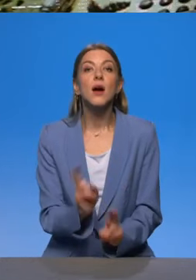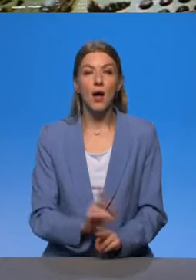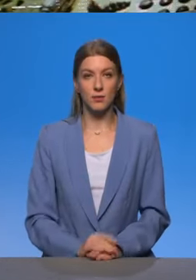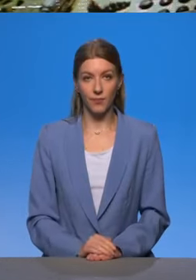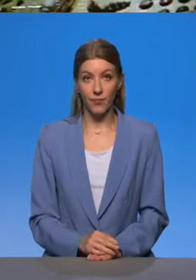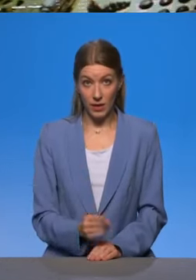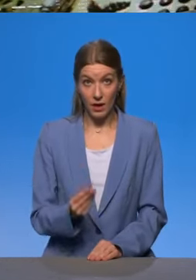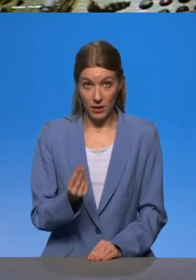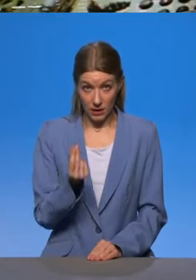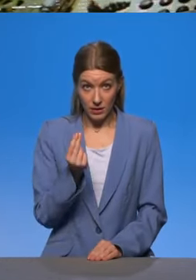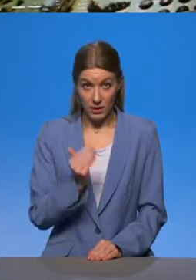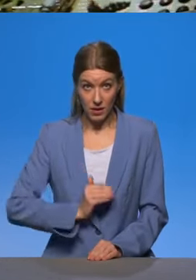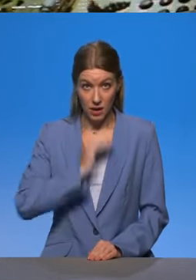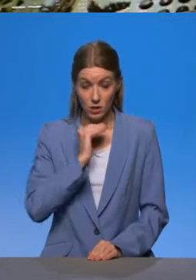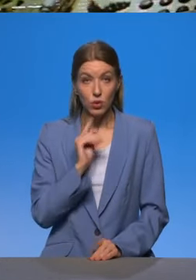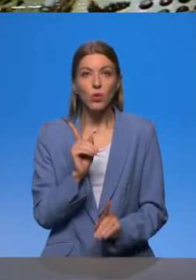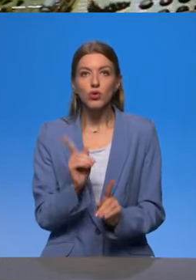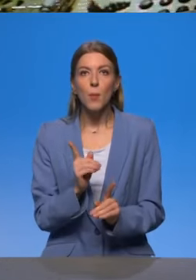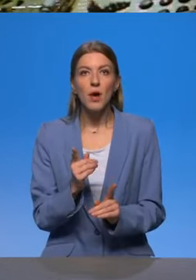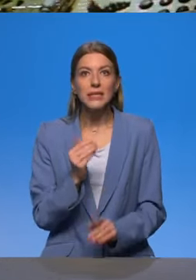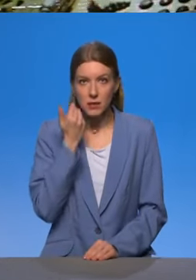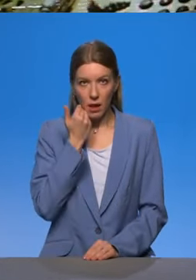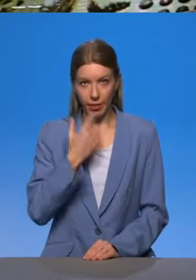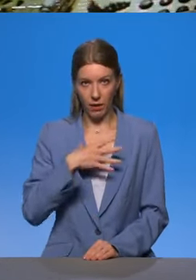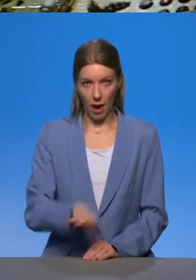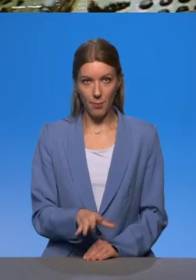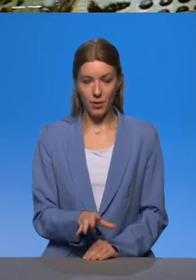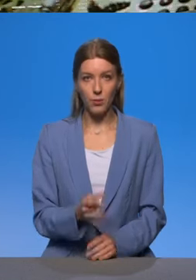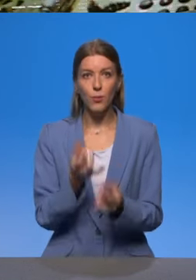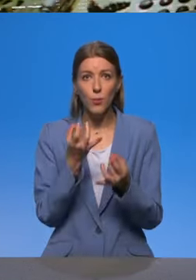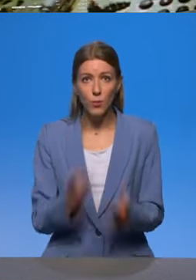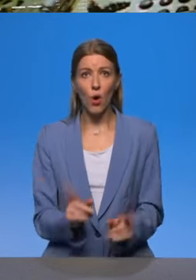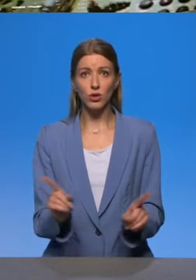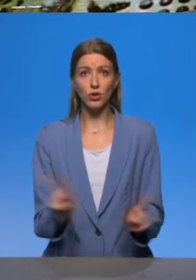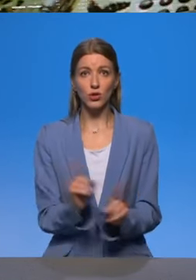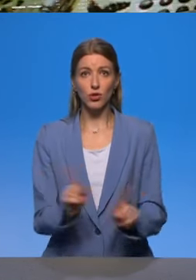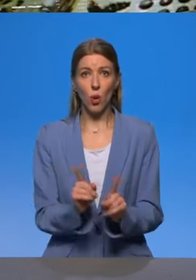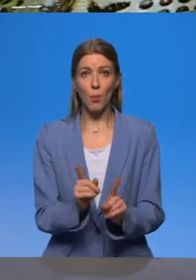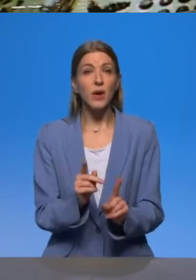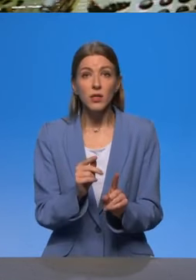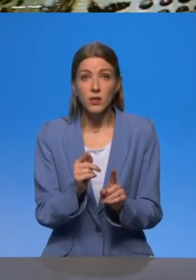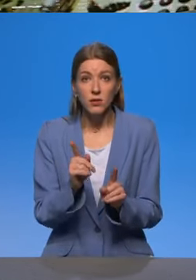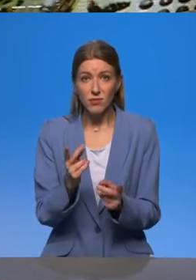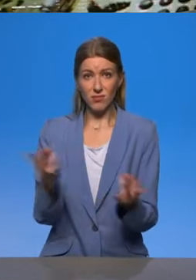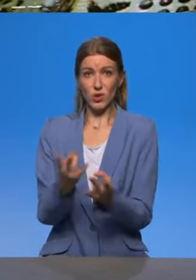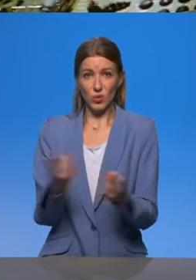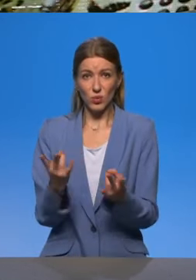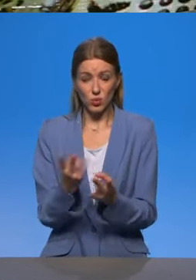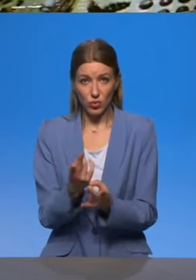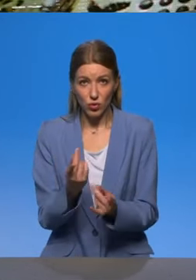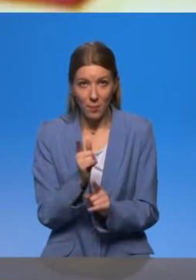не было стыдно. Ну, просто, ну, чтоб ты ничем не нуждался. Вот как, не